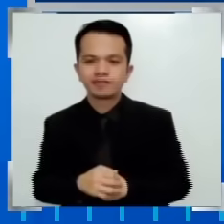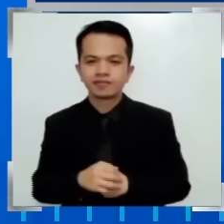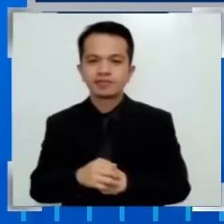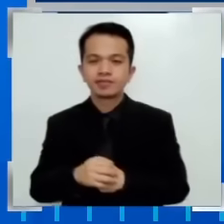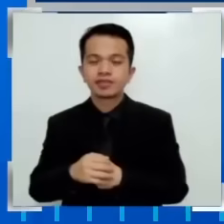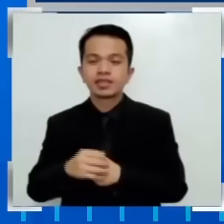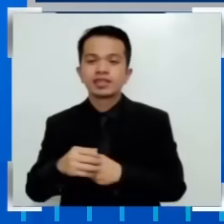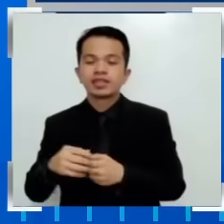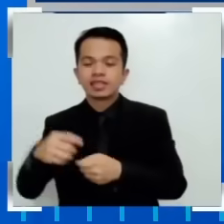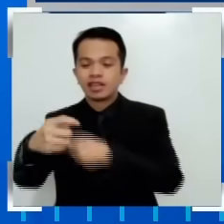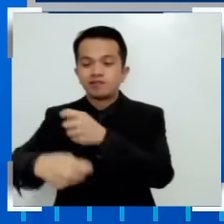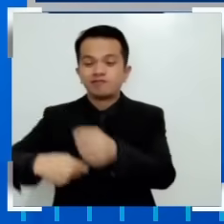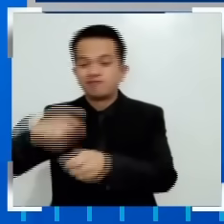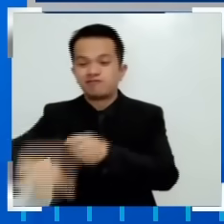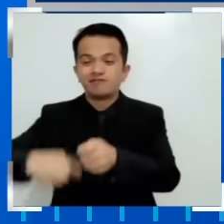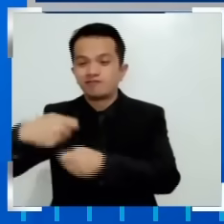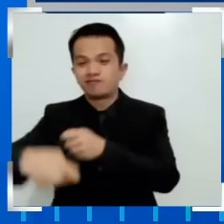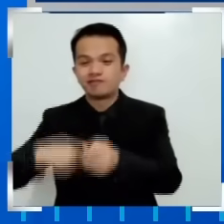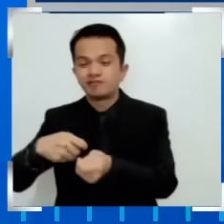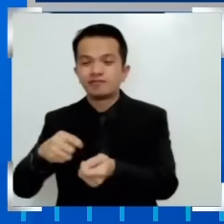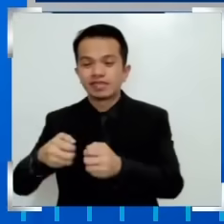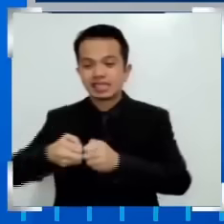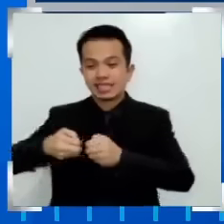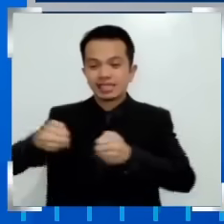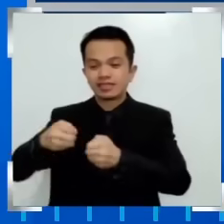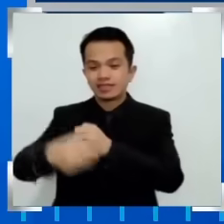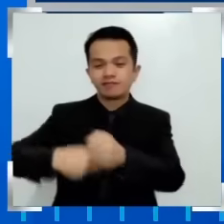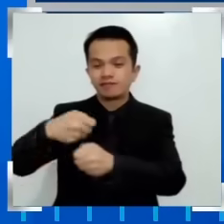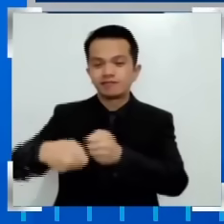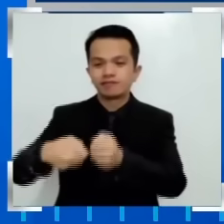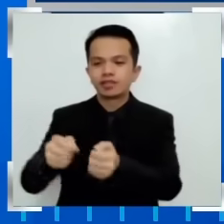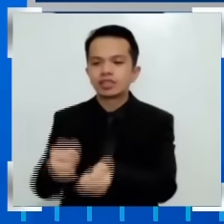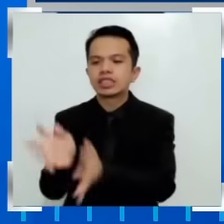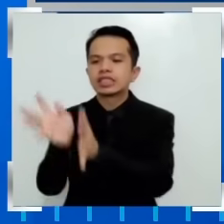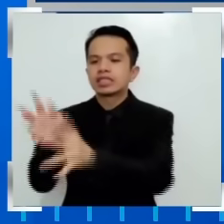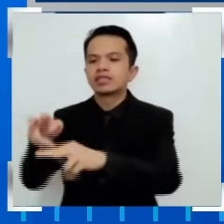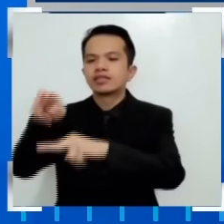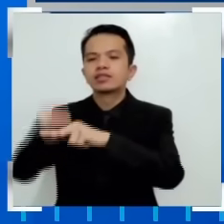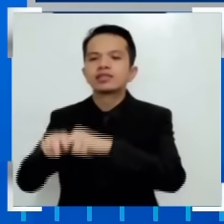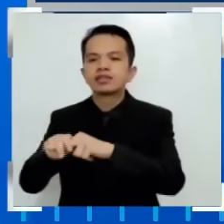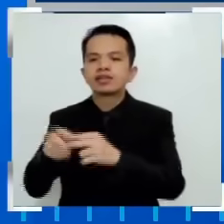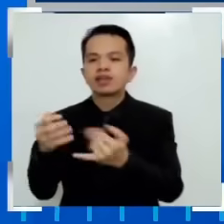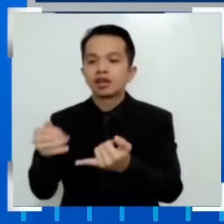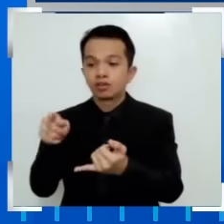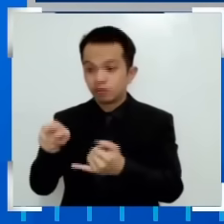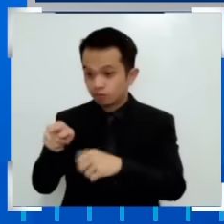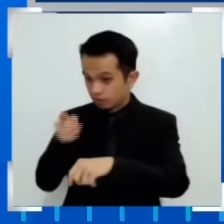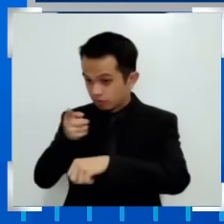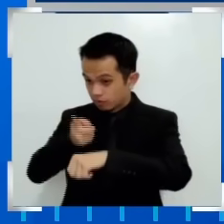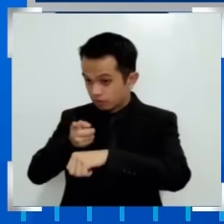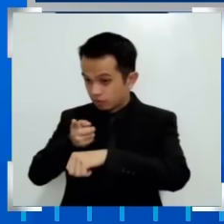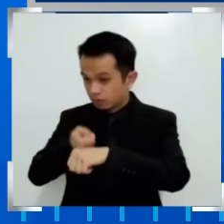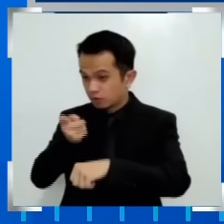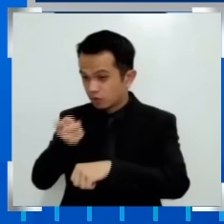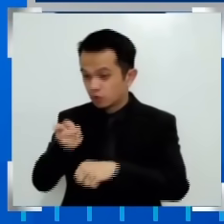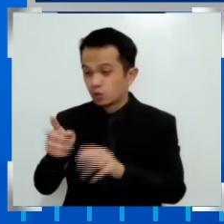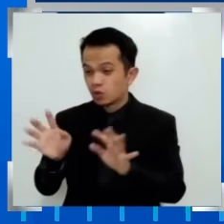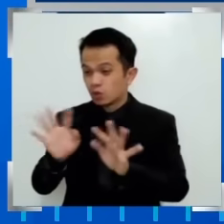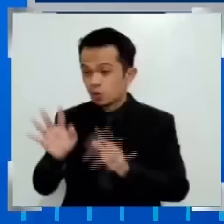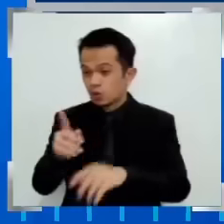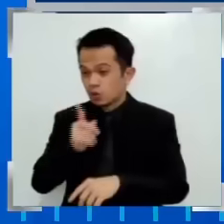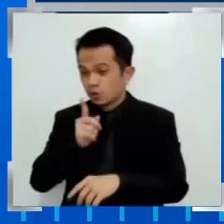ng katulong at pinaupo sa isang sulok at nagbanta na huwag kang tatayo